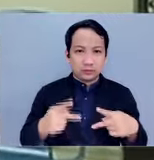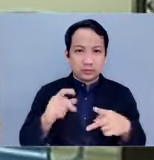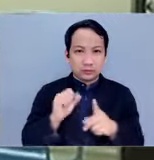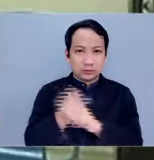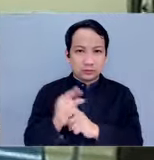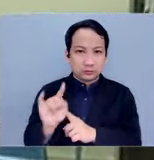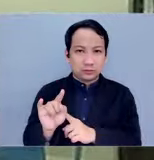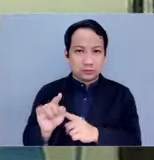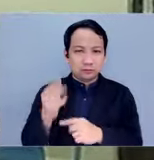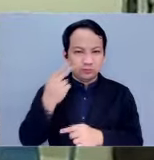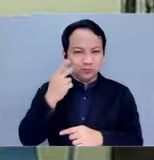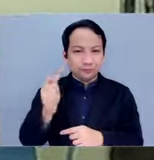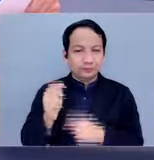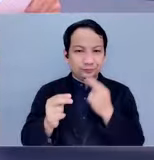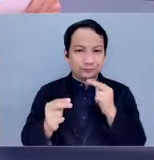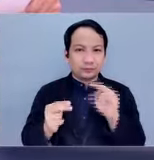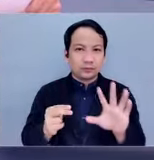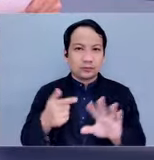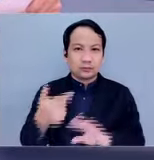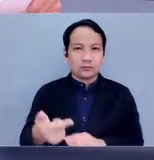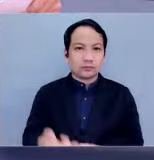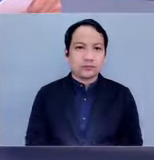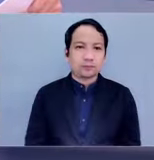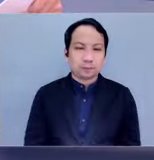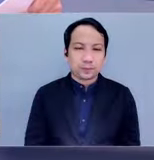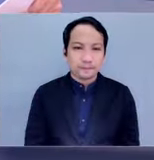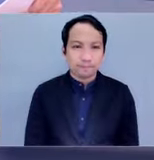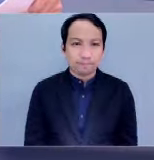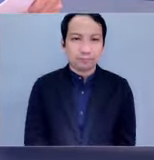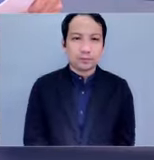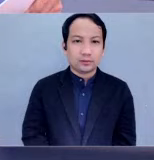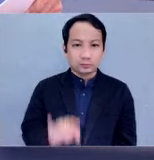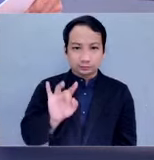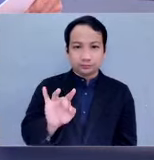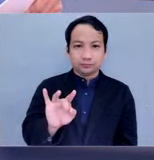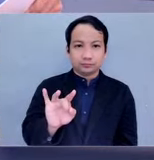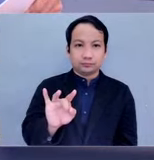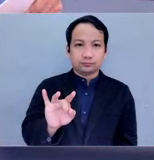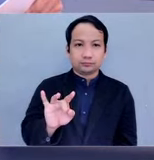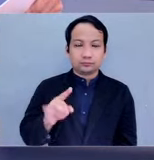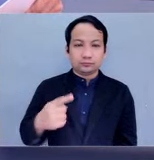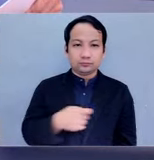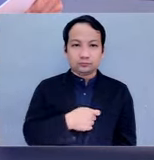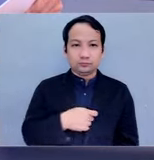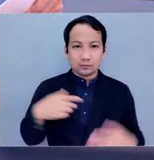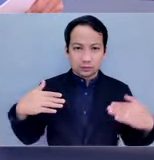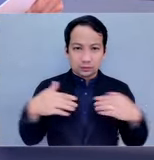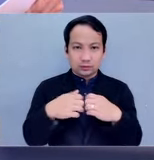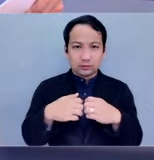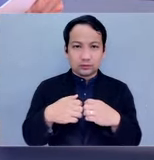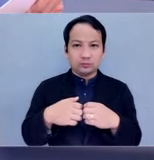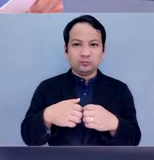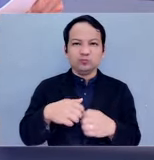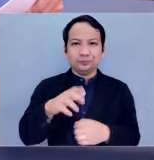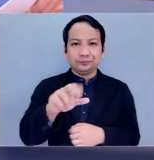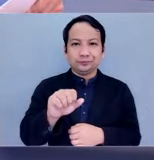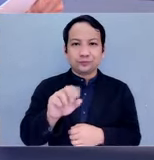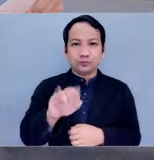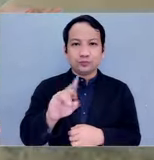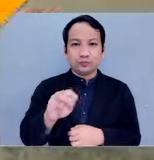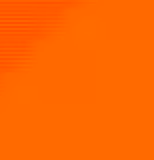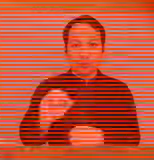Hannibal Talete, News 5. Walo ang sugatan sa karambola ng mga sasakyan sa Sumulong Highway sa Antipolo